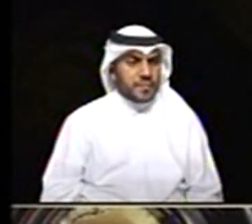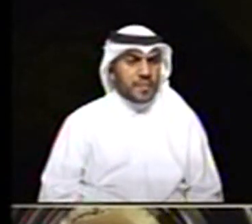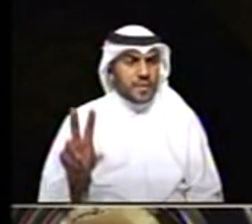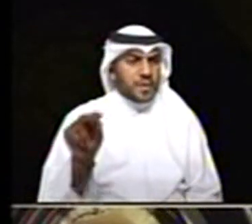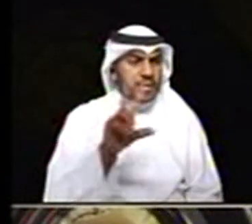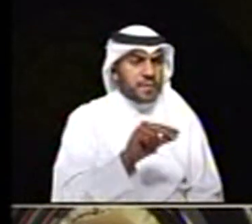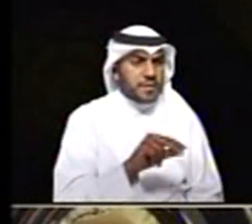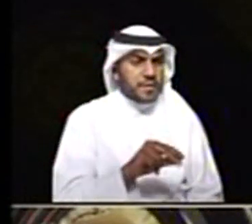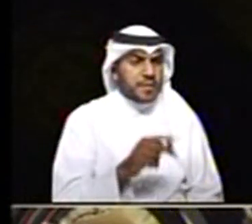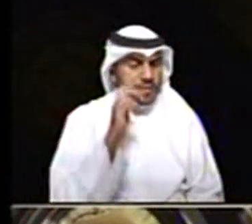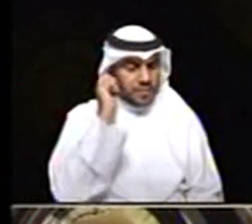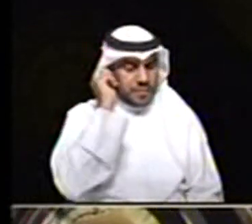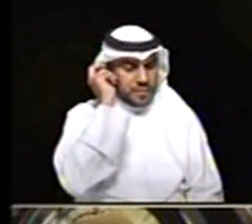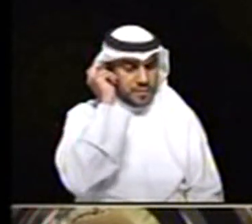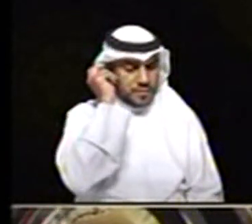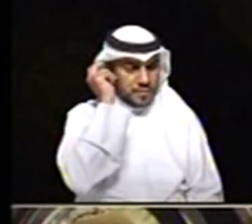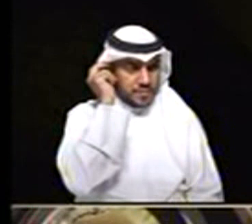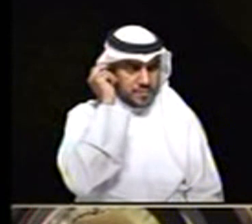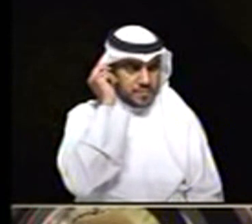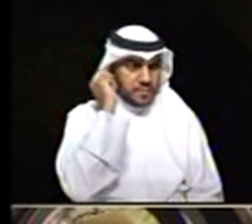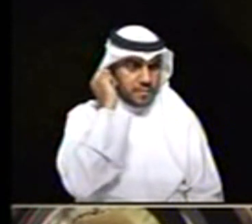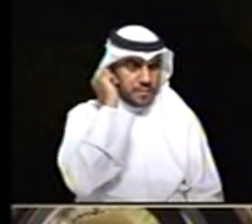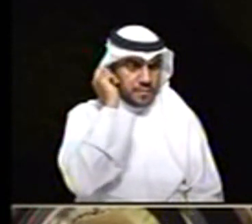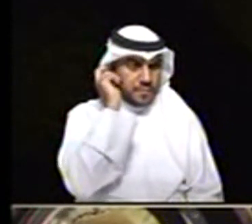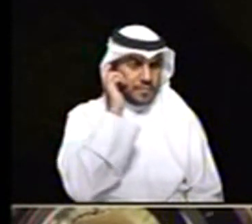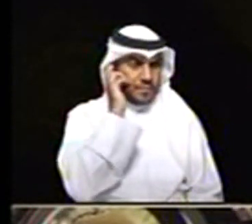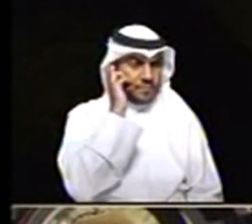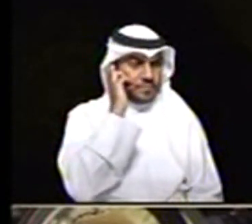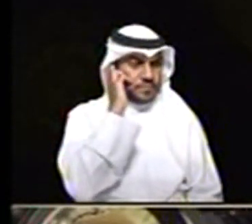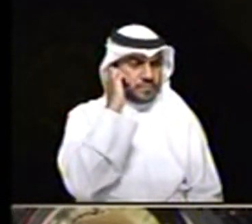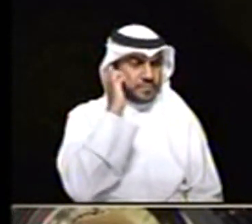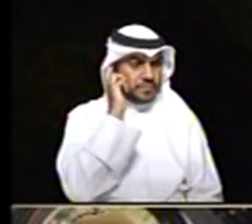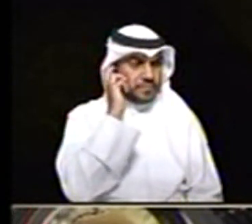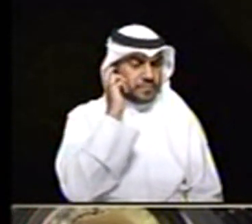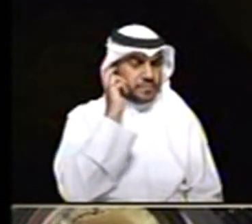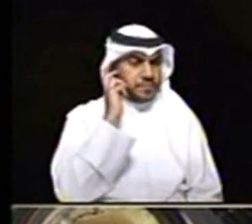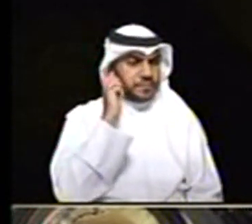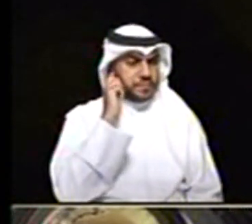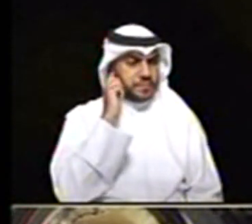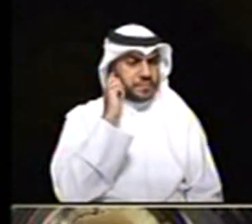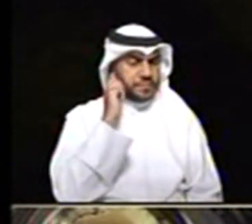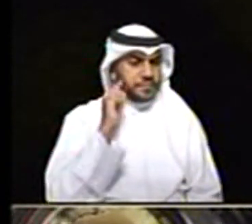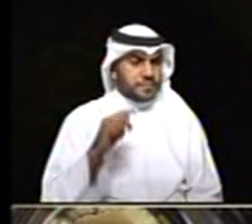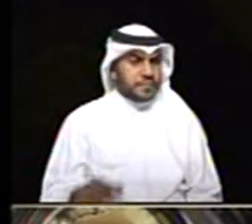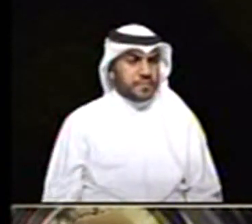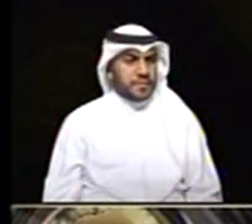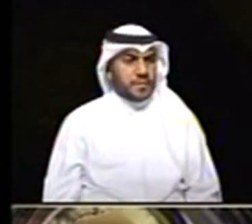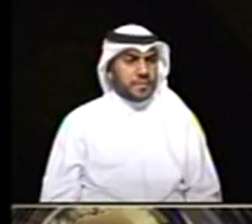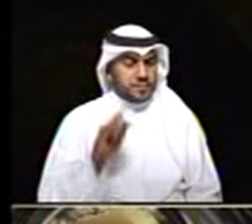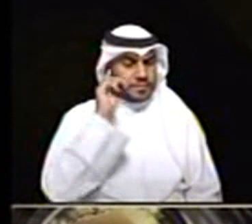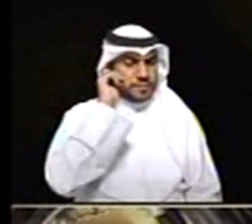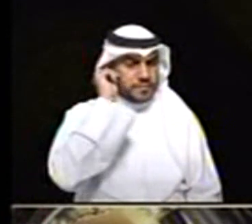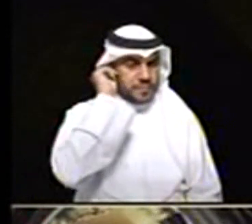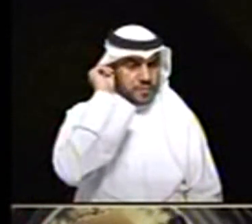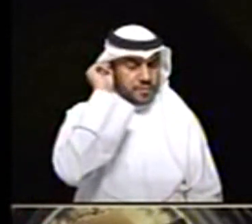تقريبا من المكاين الموجودة الآن حاليا تقريبا يعادل تقريبا 18 ماكينة. ماكينة واحدة تعادل 18 ماكينة من المكاين اللي احنا